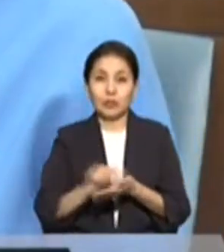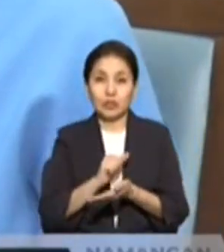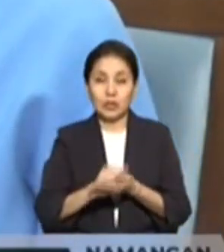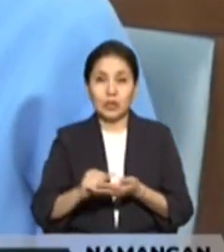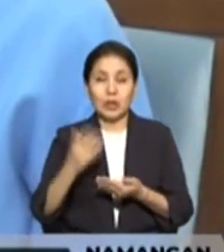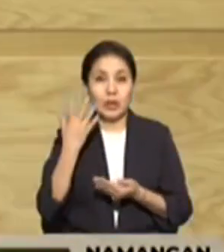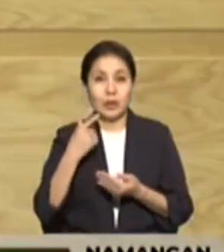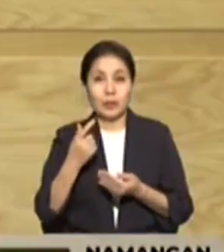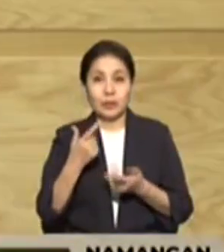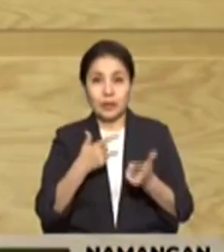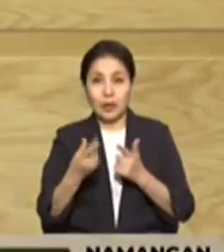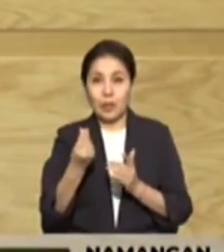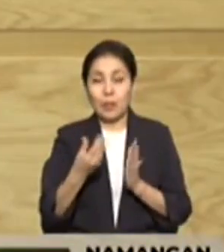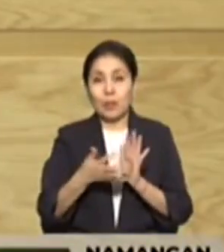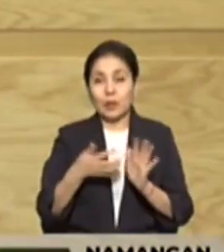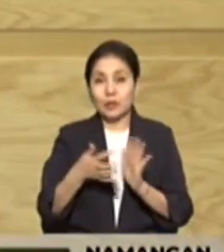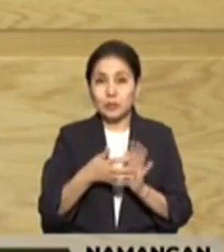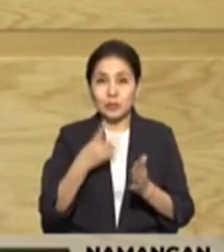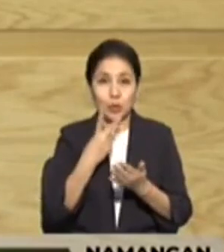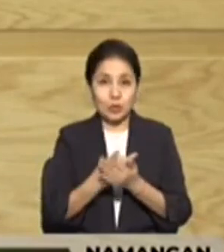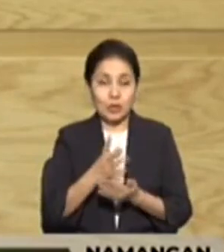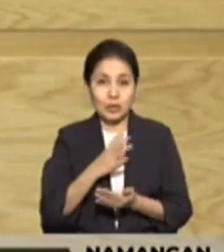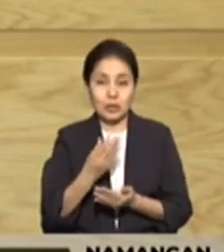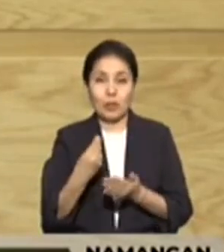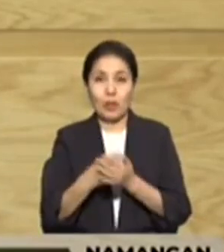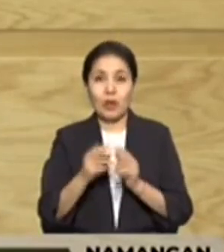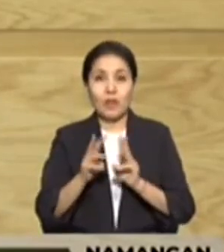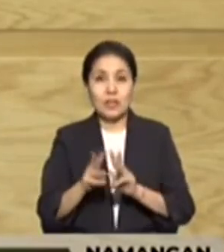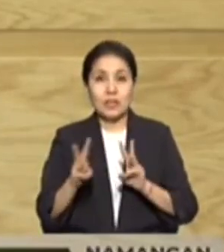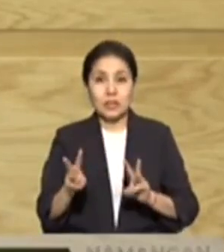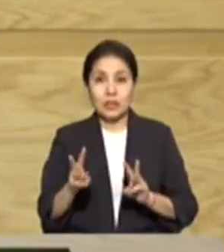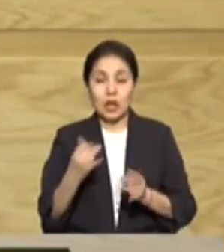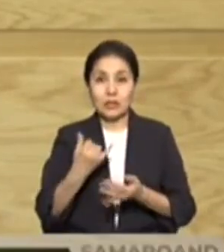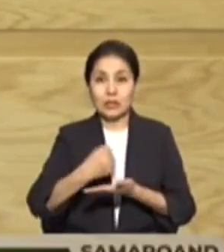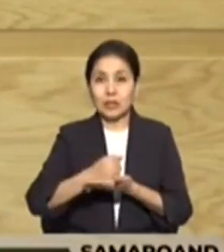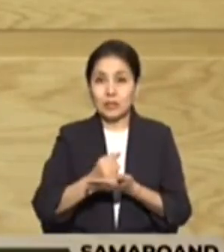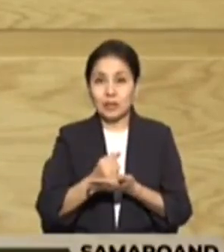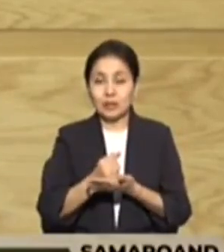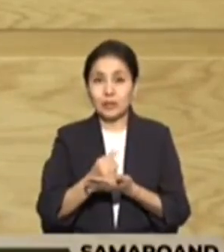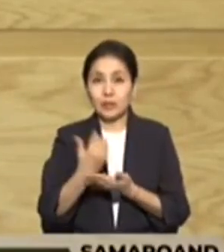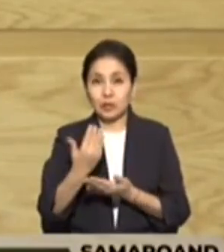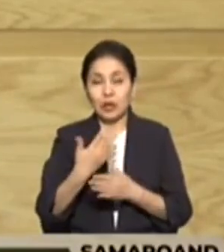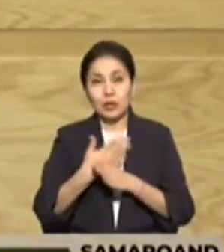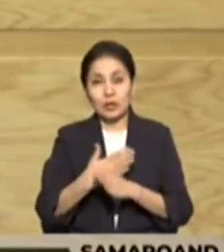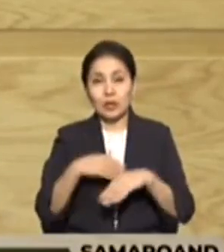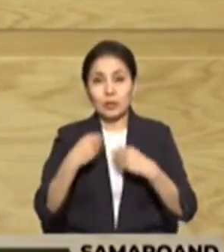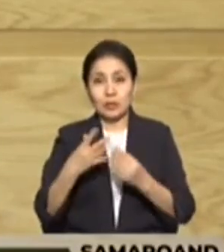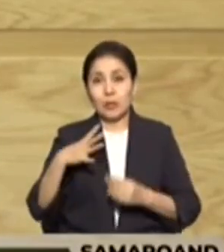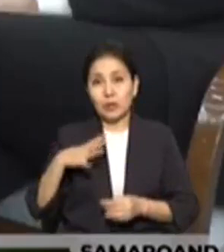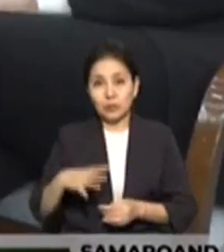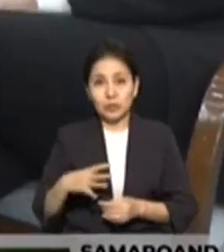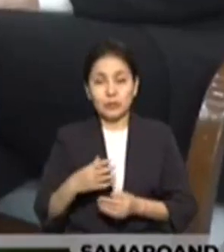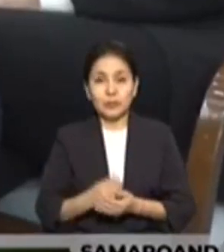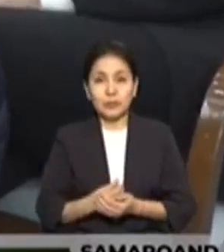payıda, camgarmada mablağ yetişmesi kolatları güzeltilip, Mali Vazirliğinden uşa kasıvı razırıp deyimiz. Çünkü yordam alışkaya mecbur böyle